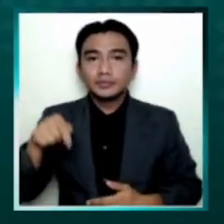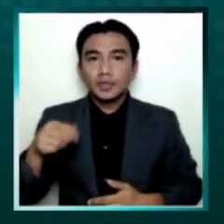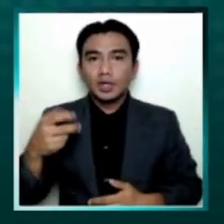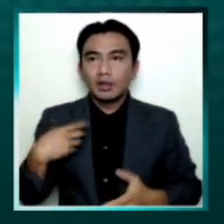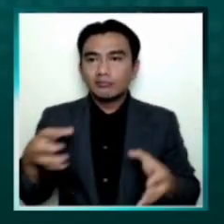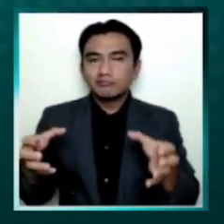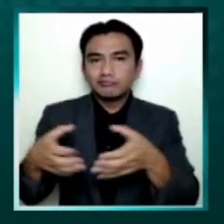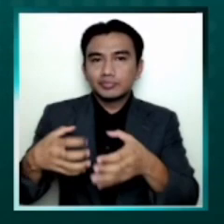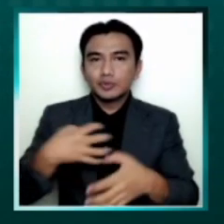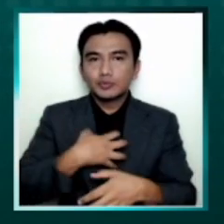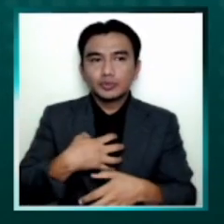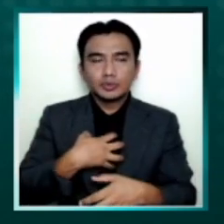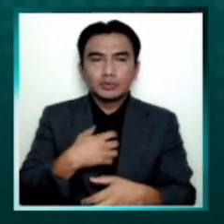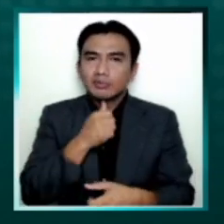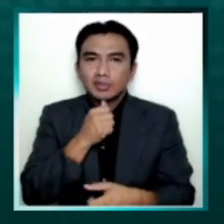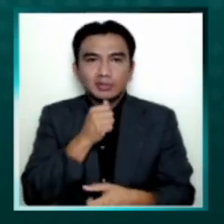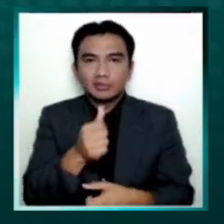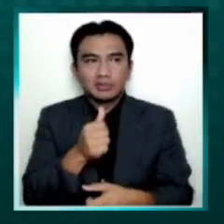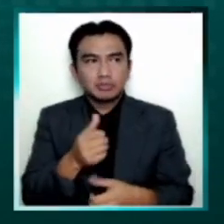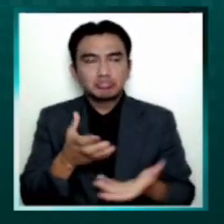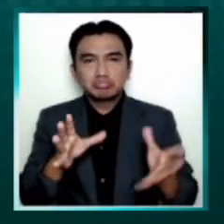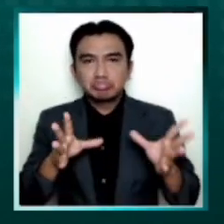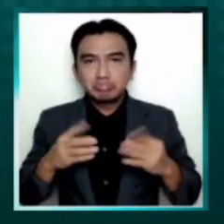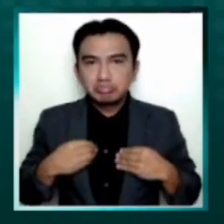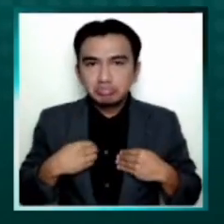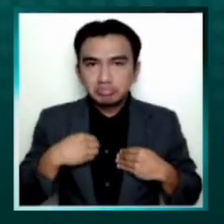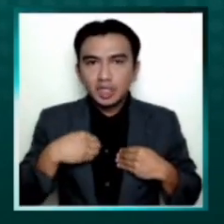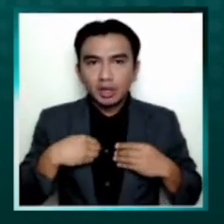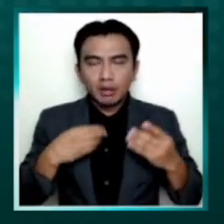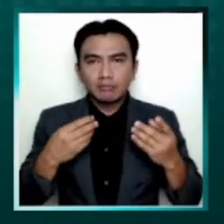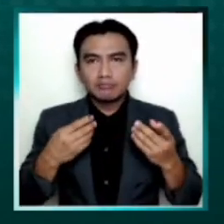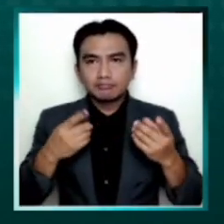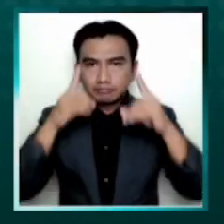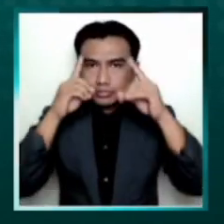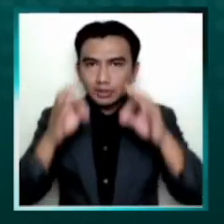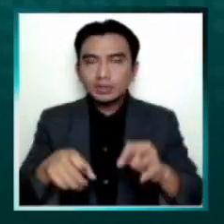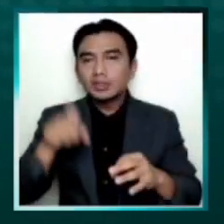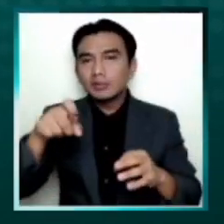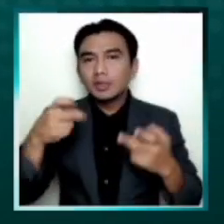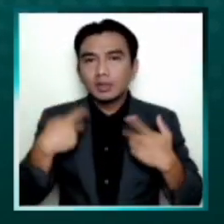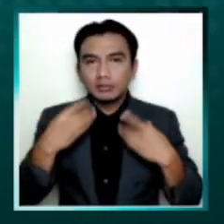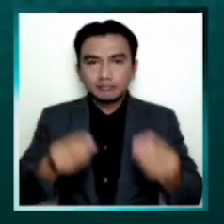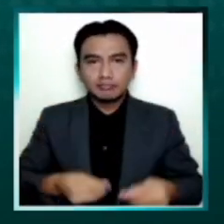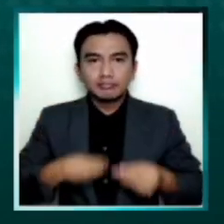sila sang-ayon sa resolusyon at sana raw mas maagang naglabas ng desisyon ng COMELEC.